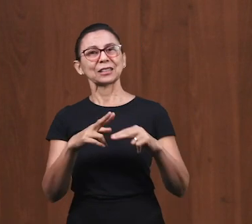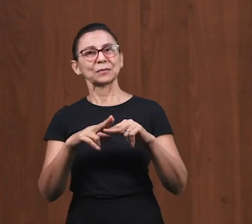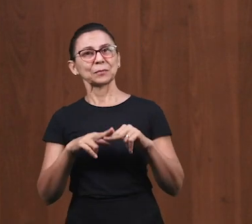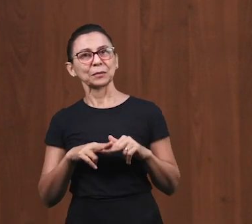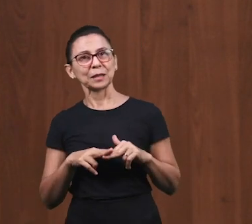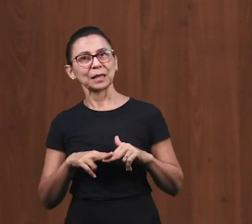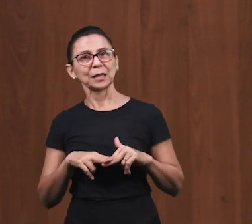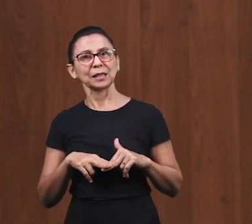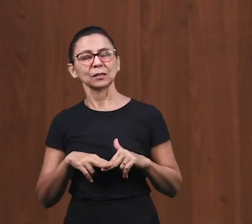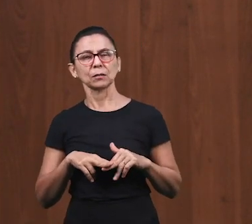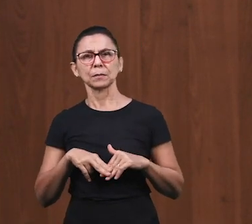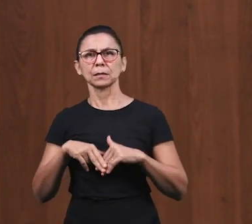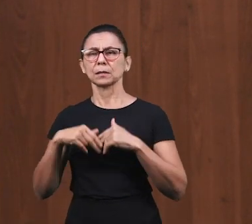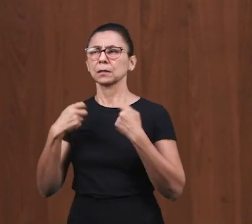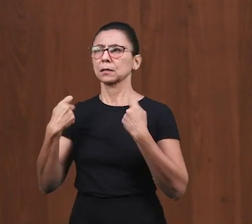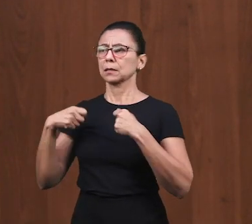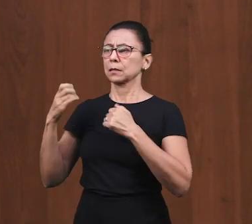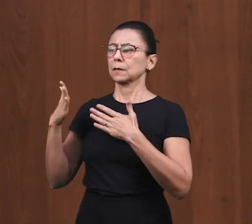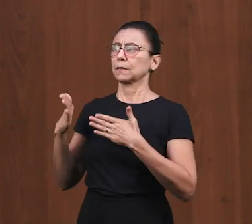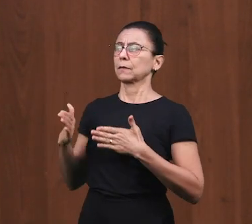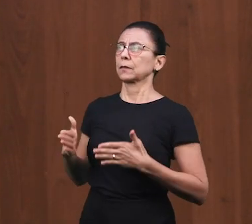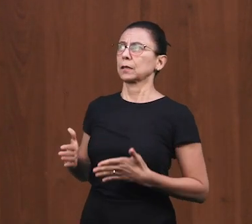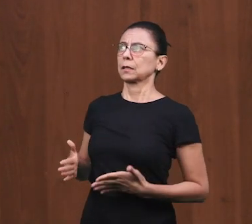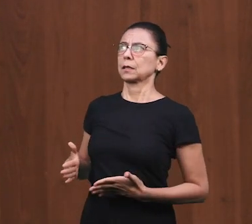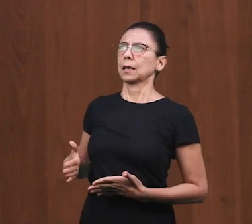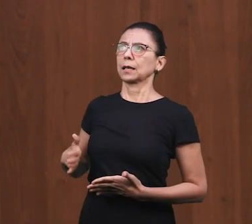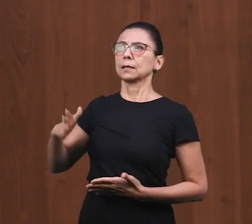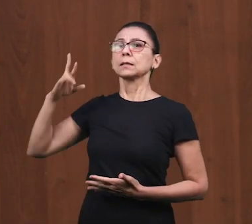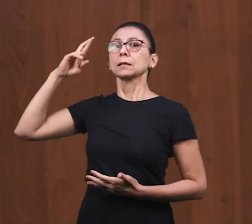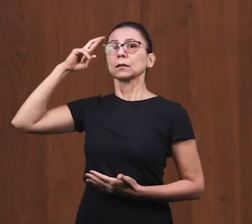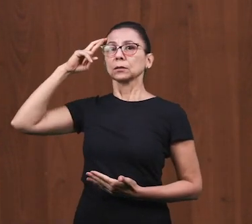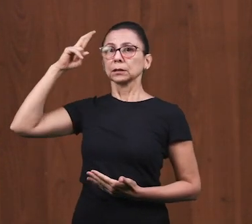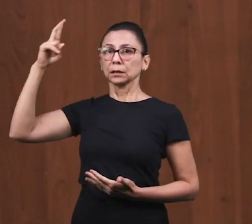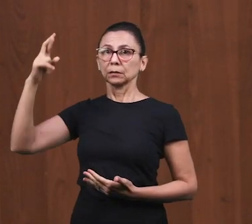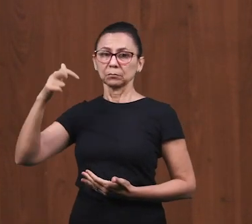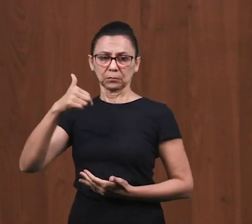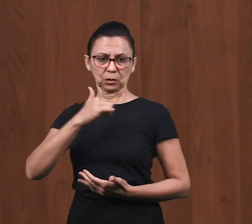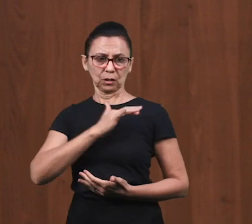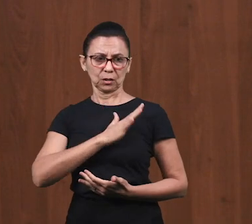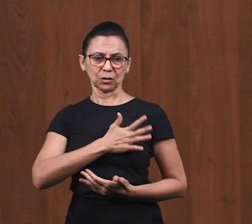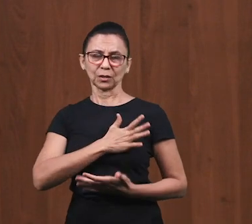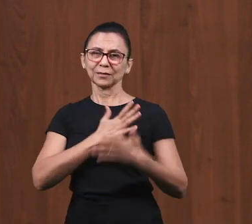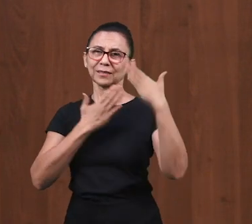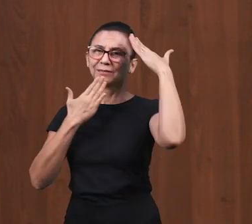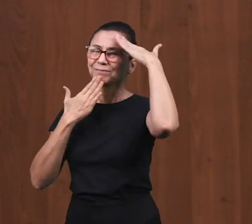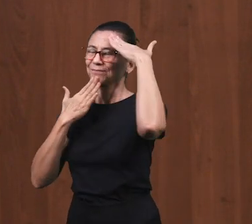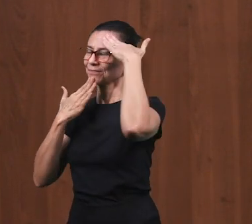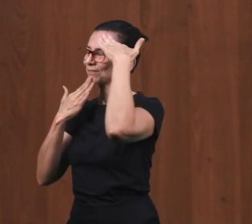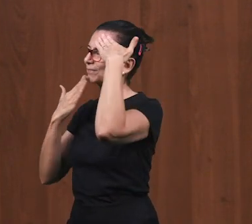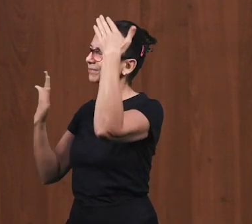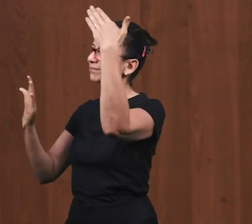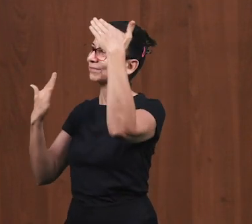chaque jour fidèles au Seigneur. Parce que tel comme notre cœur est toujours